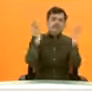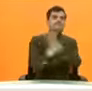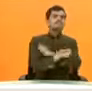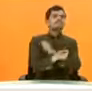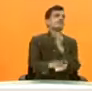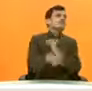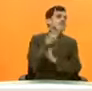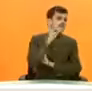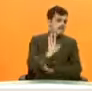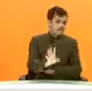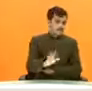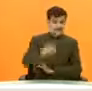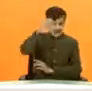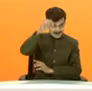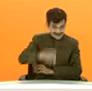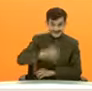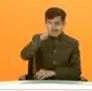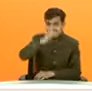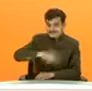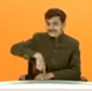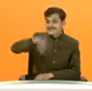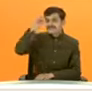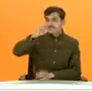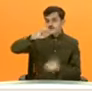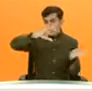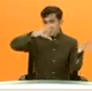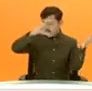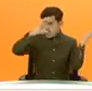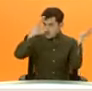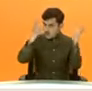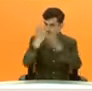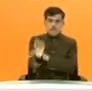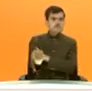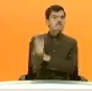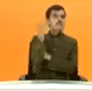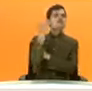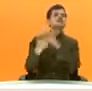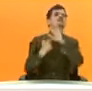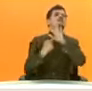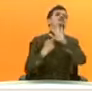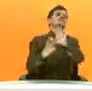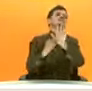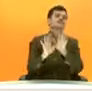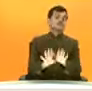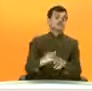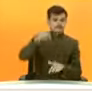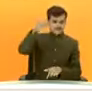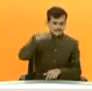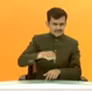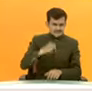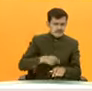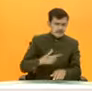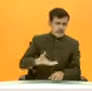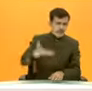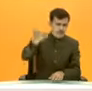है। आज भारत एक ग्लोबल स्पेस पावर बन चुका है। हमने एक